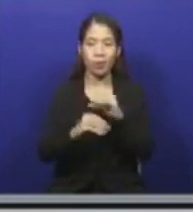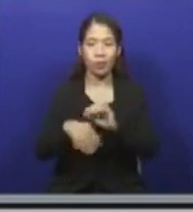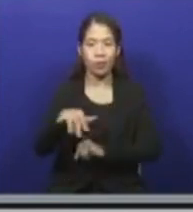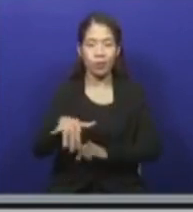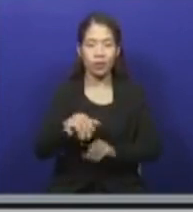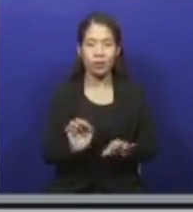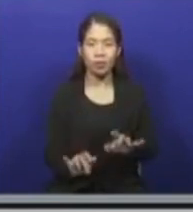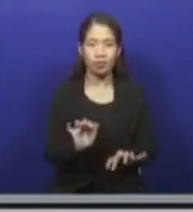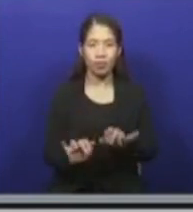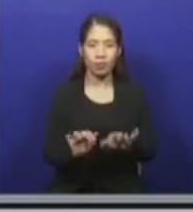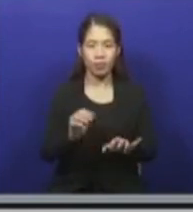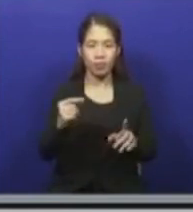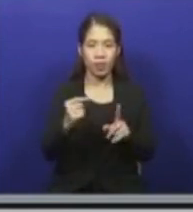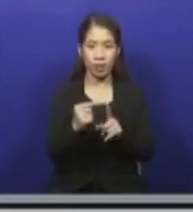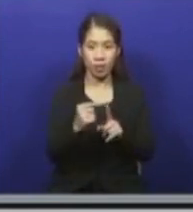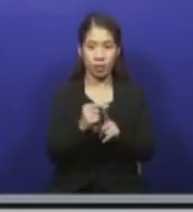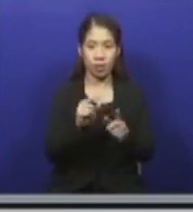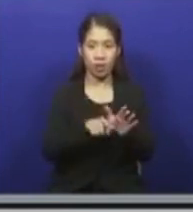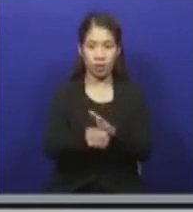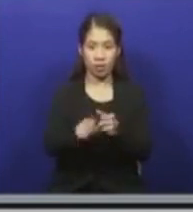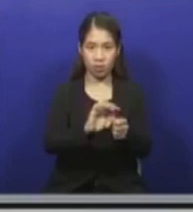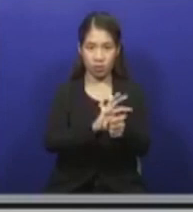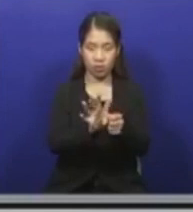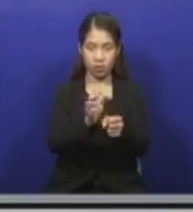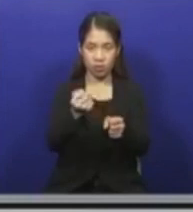พ์คำว่าโควิด19เข้าไป